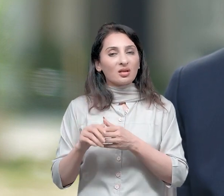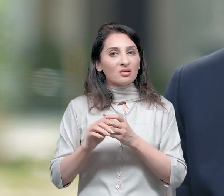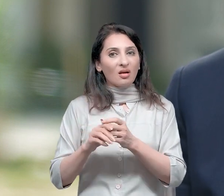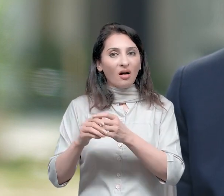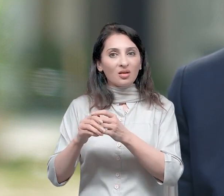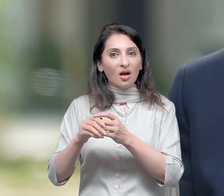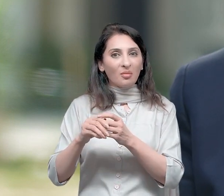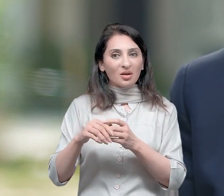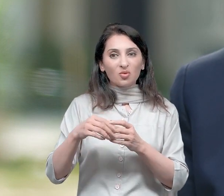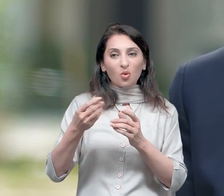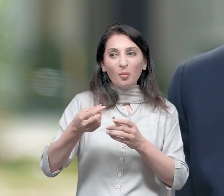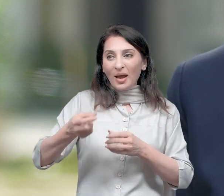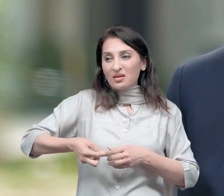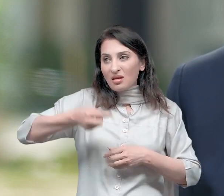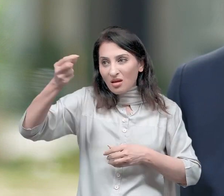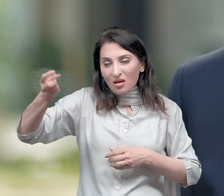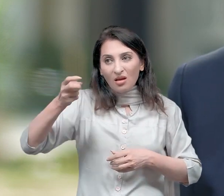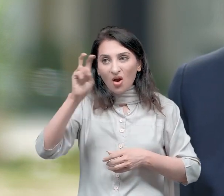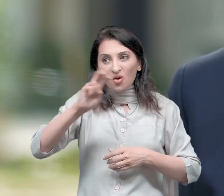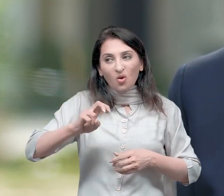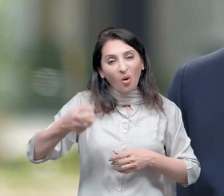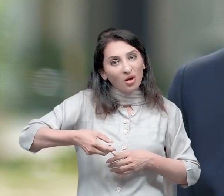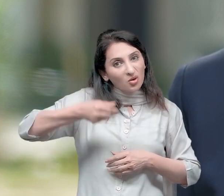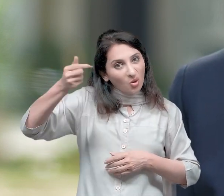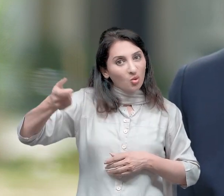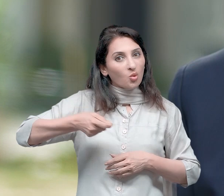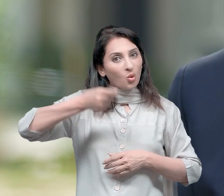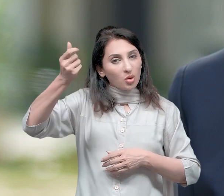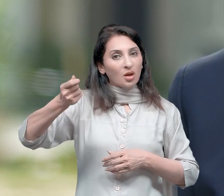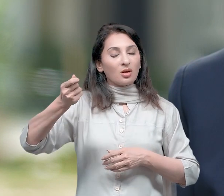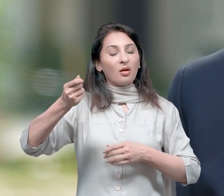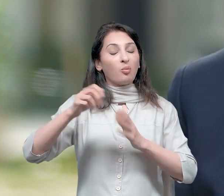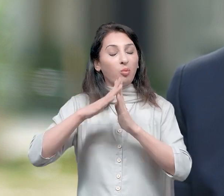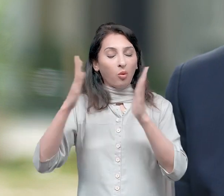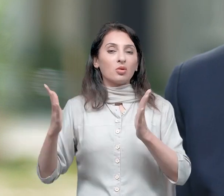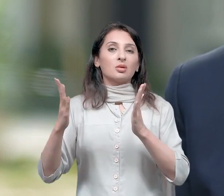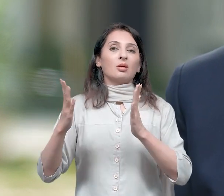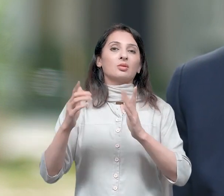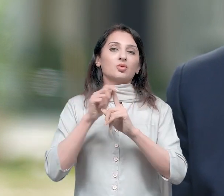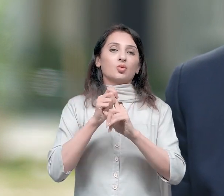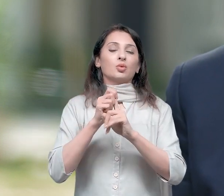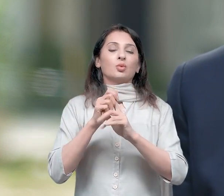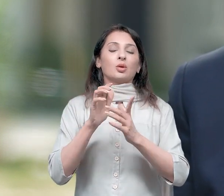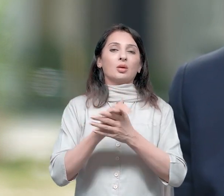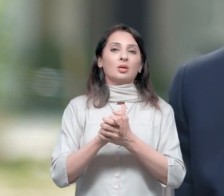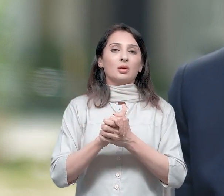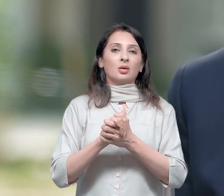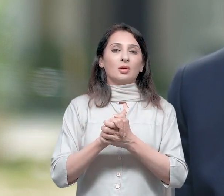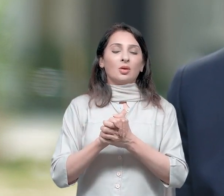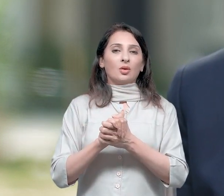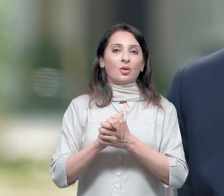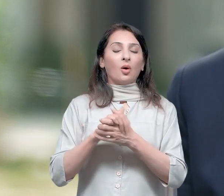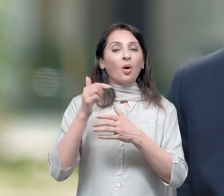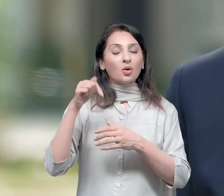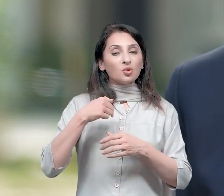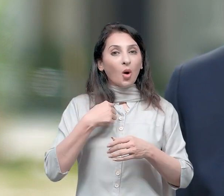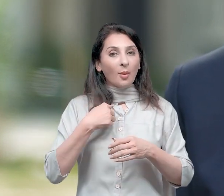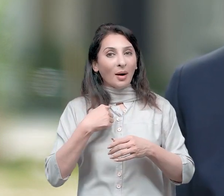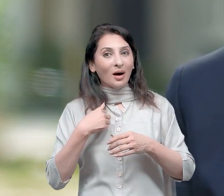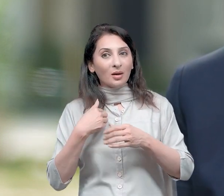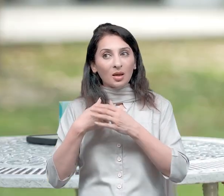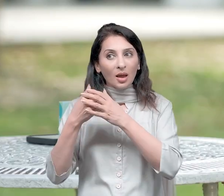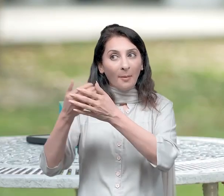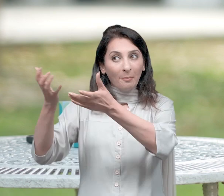امپورٹ بل جو تھا وہ دن بدن بڑھتا گیا۔ اور ایک سٹیج ایسی آ گئی